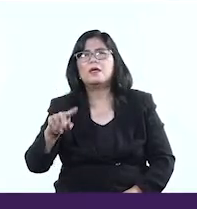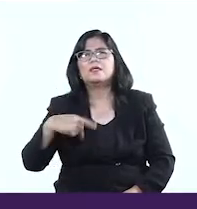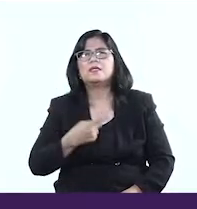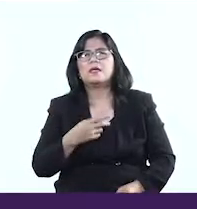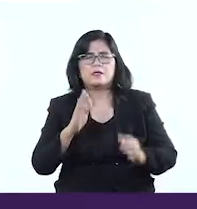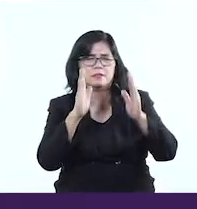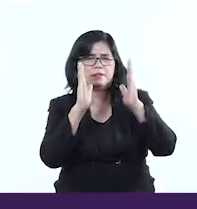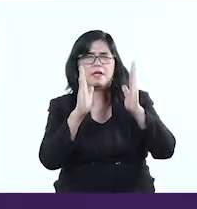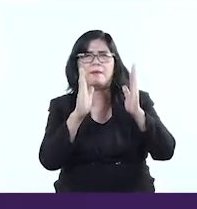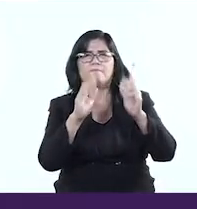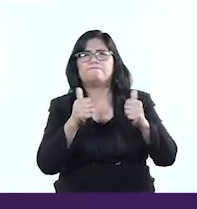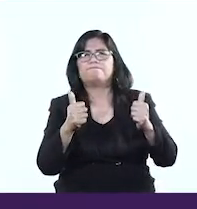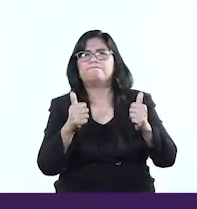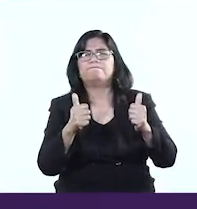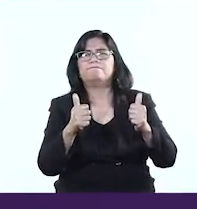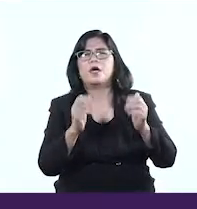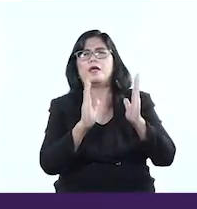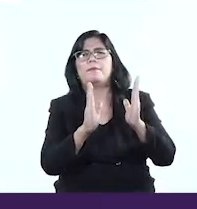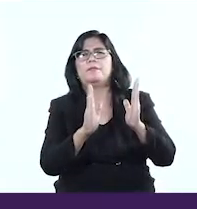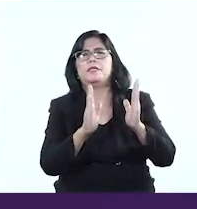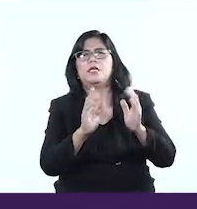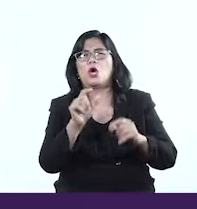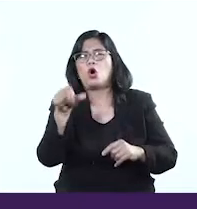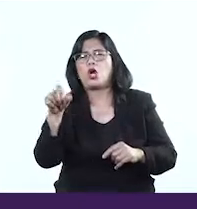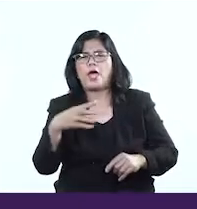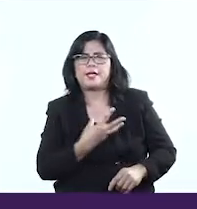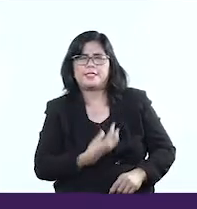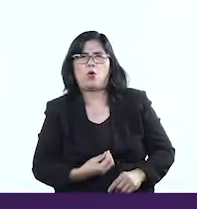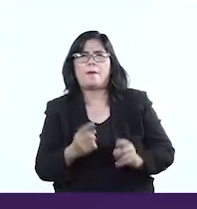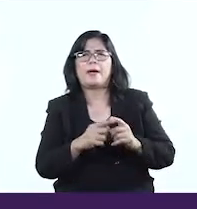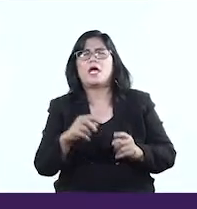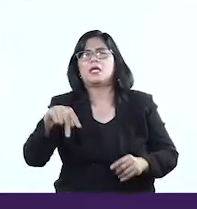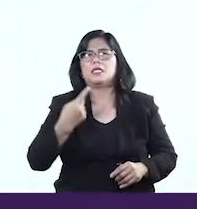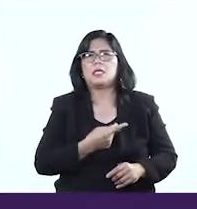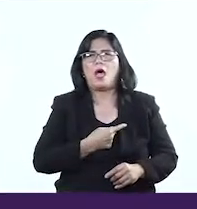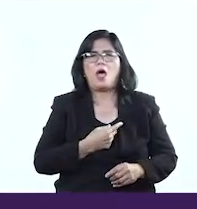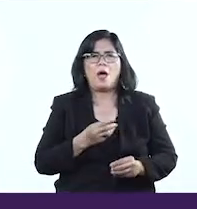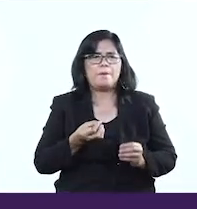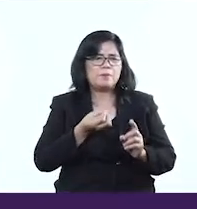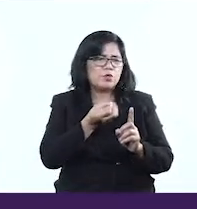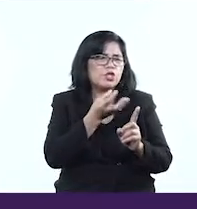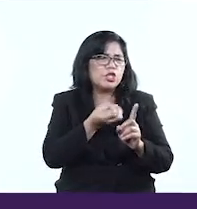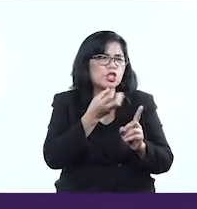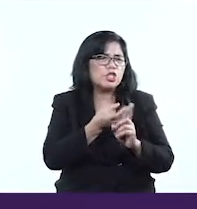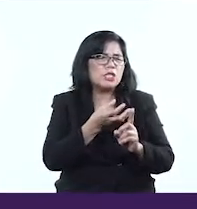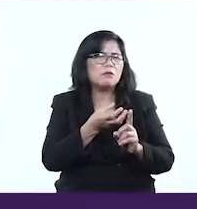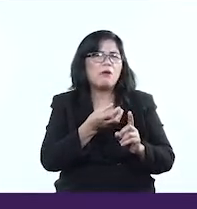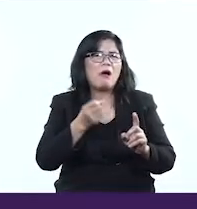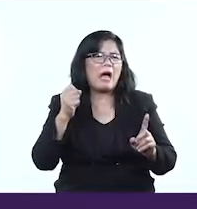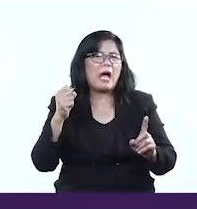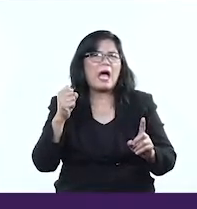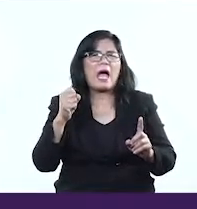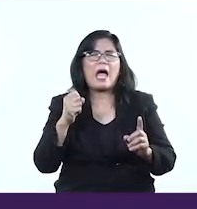Hai orang-orang kecewa dengan kita kemudian menyampaikan kritik kritik yang kasar